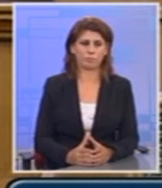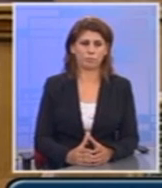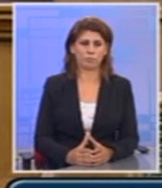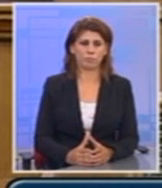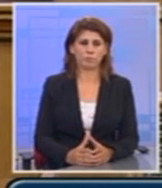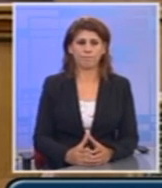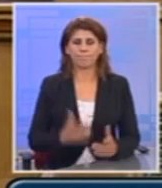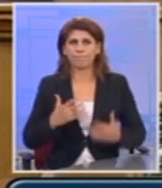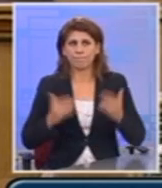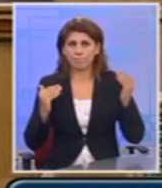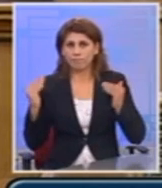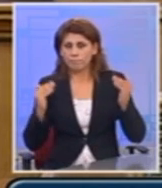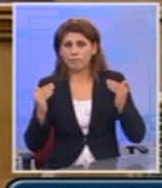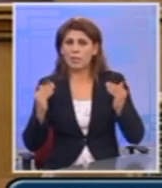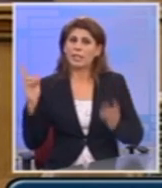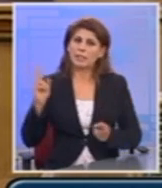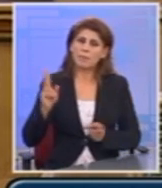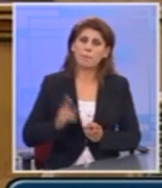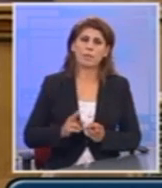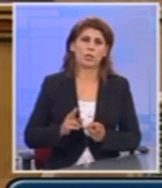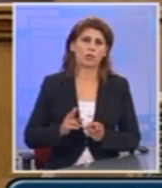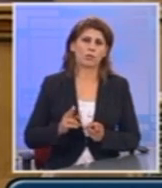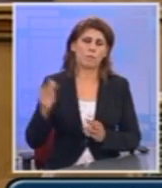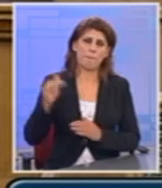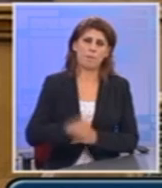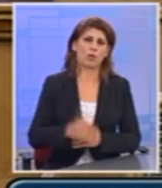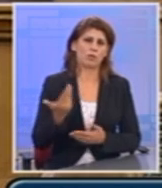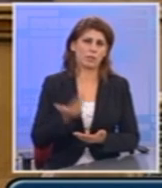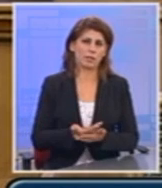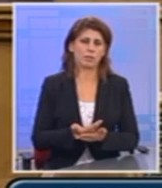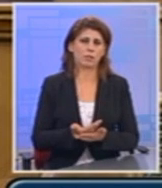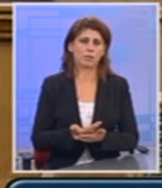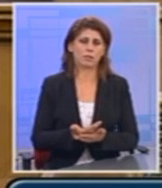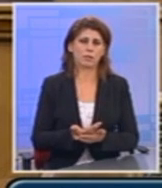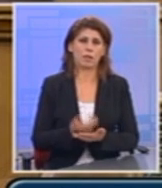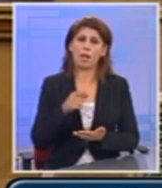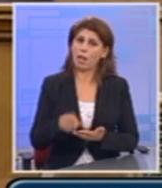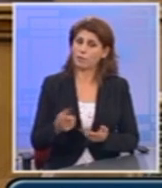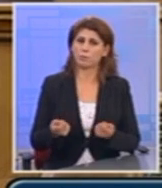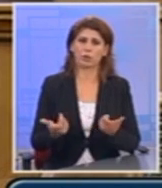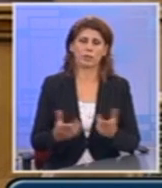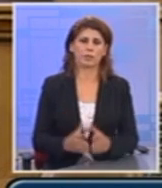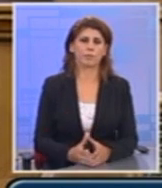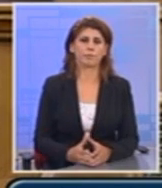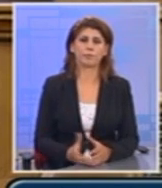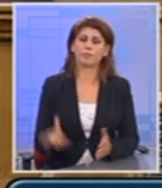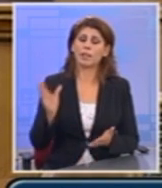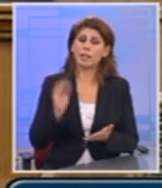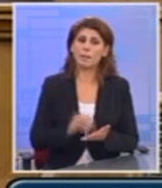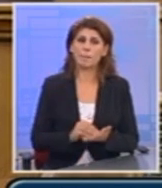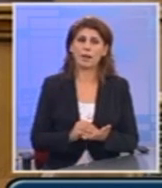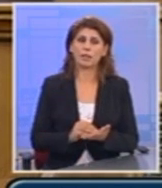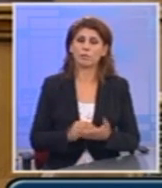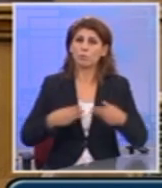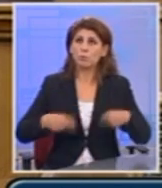ανησυχούν για την μείωση από τη μείωση της ζήτησης αυτή που προκαλείται και πάλι οι